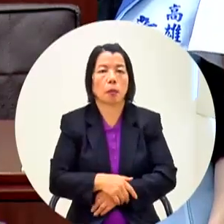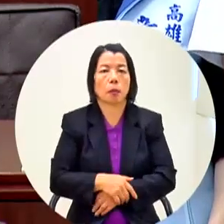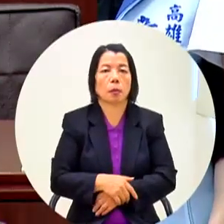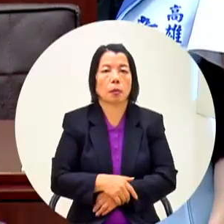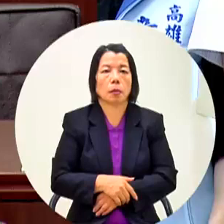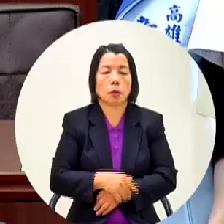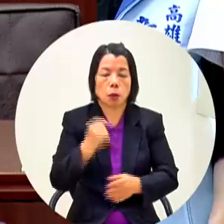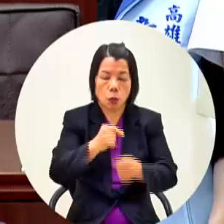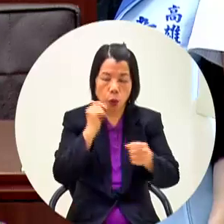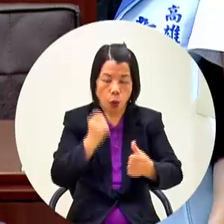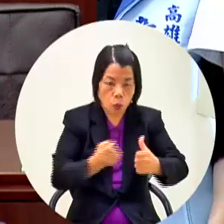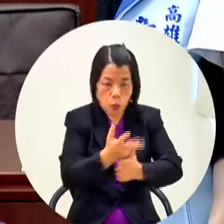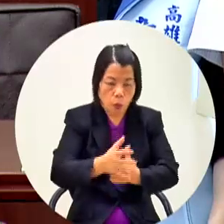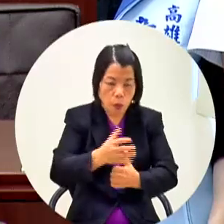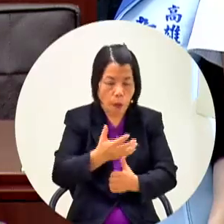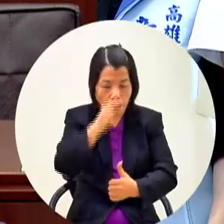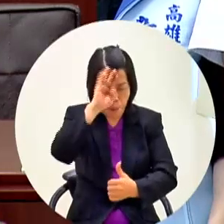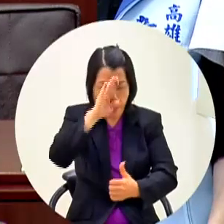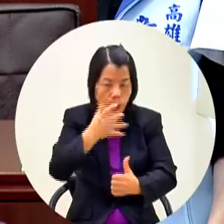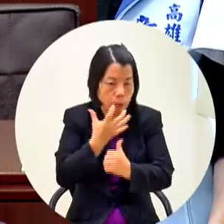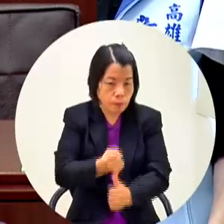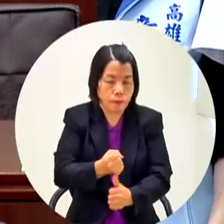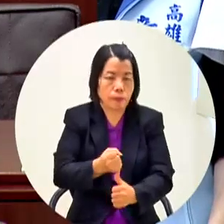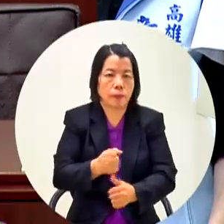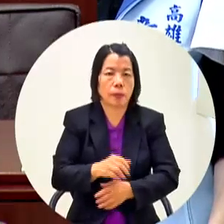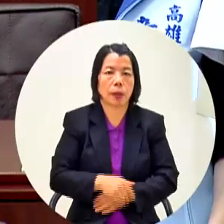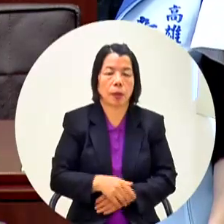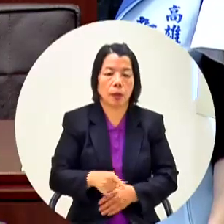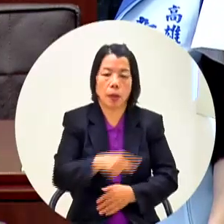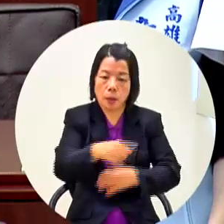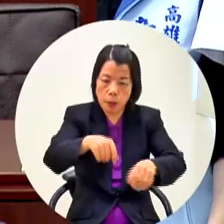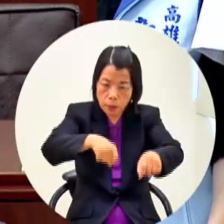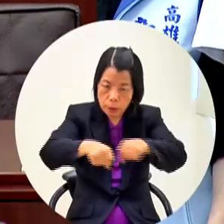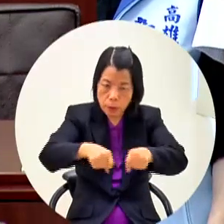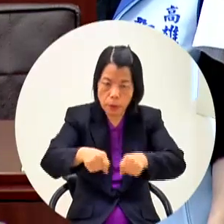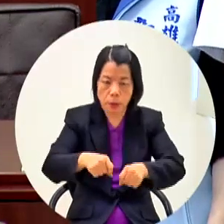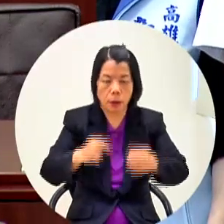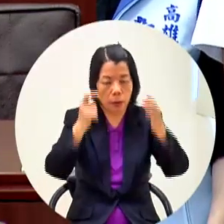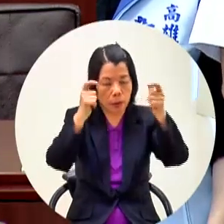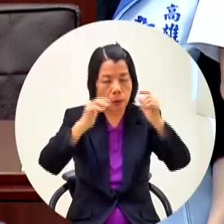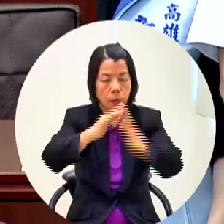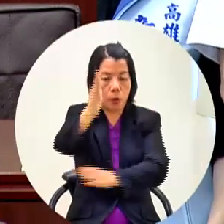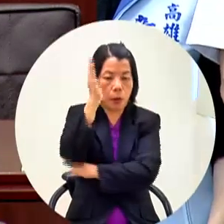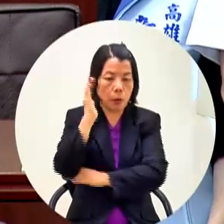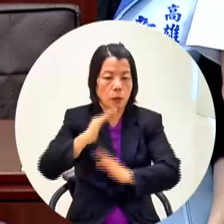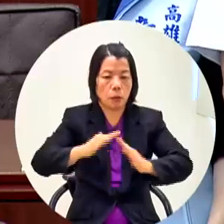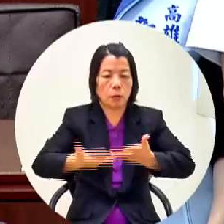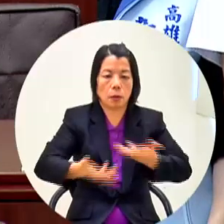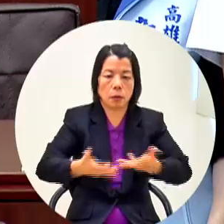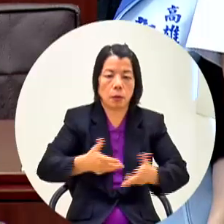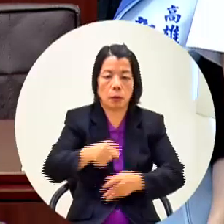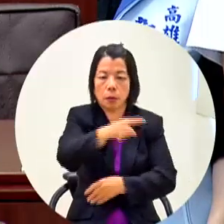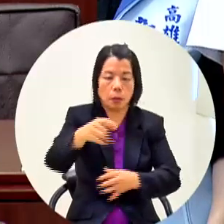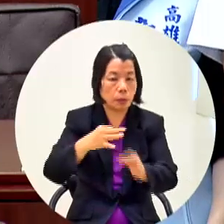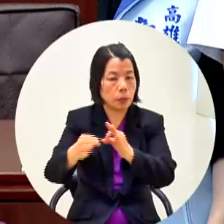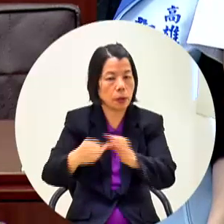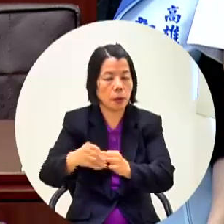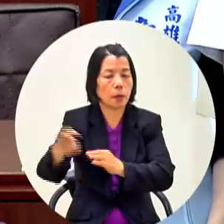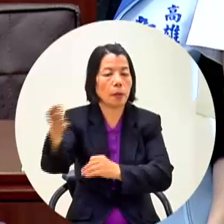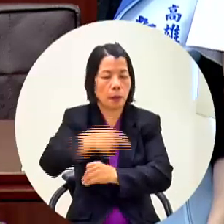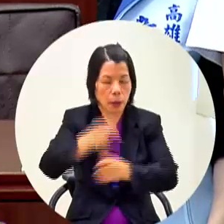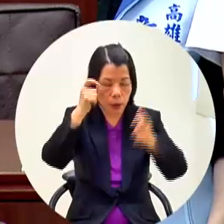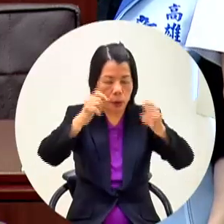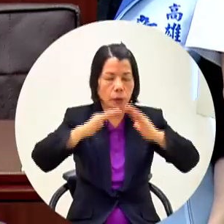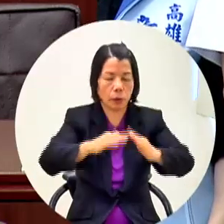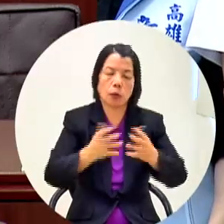传染病控制好，然后一套有效率的政府的施政， 所有的商人进到高雄市政府都觉得得到温